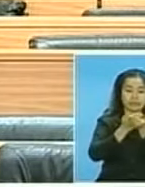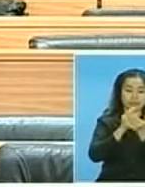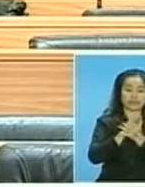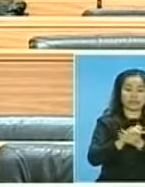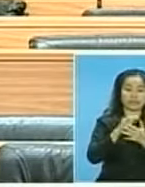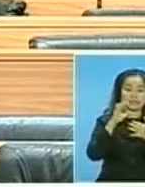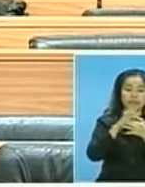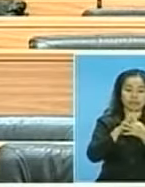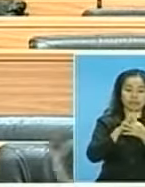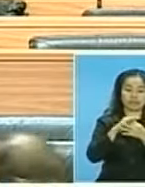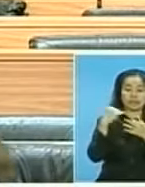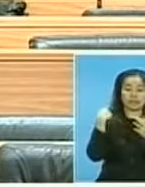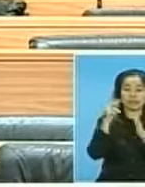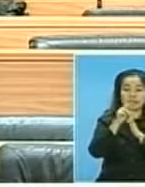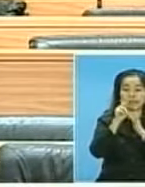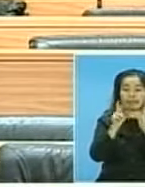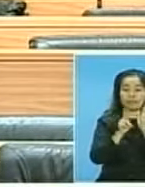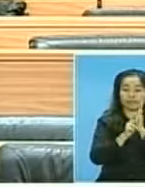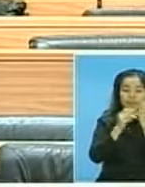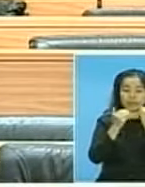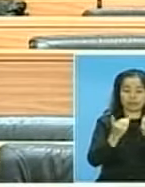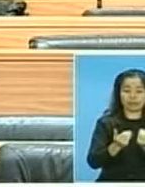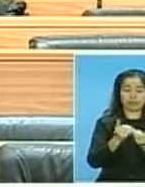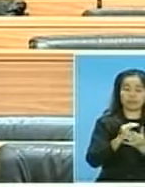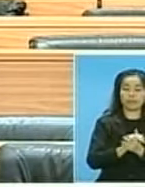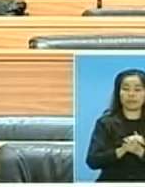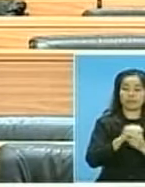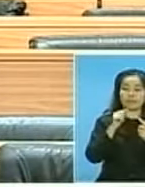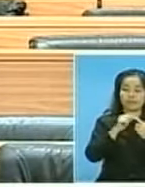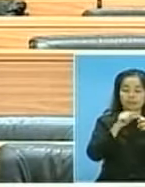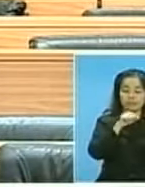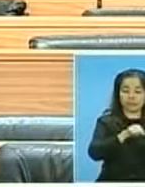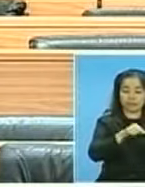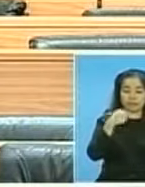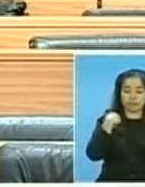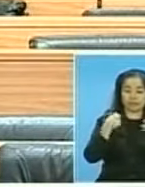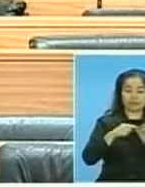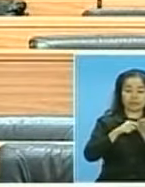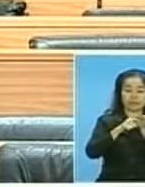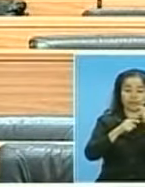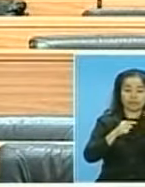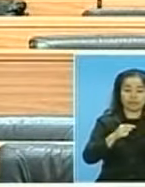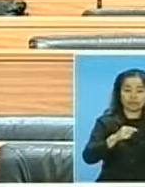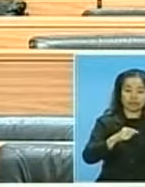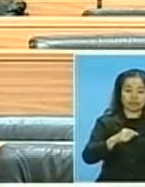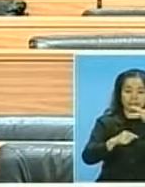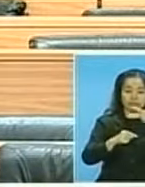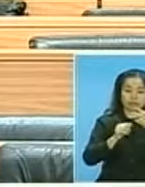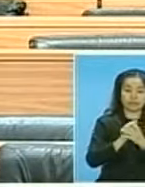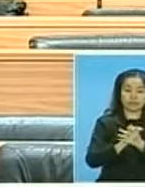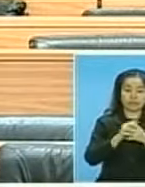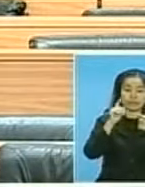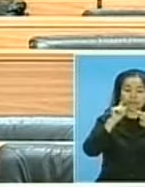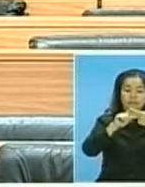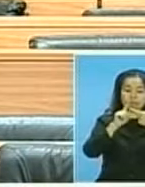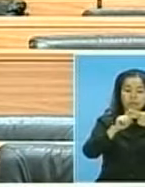ร่างรัฐธรรมนูญฉบับแก้ไขเพิ่มเติมนี้ในมาตรานี้ไว้2ประเด็นนะครับประเด็นแรก